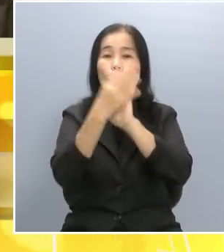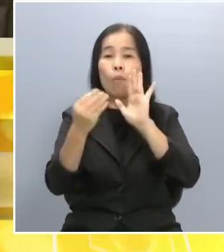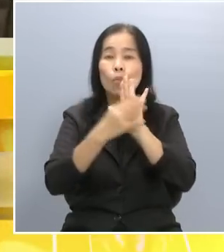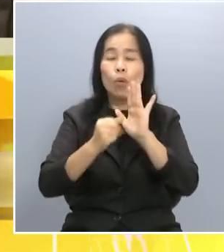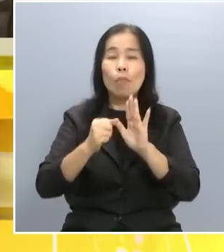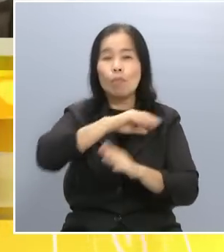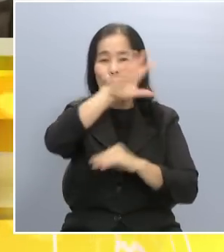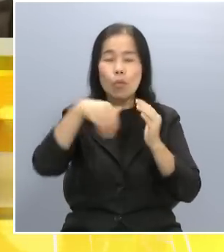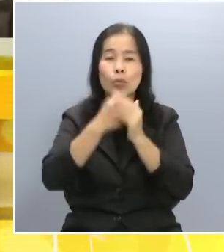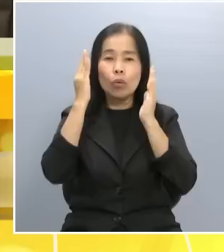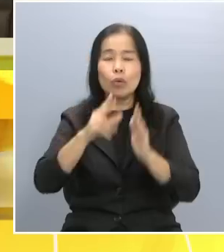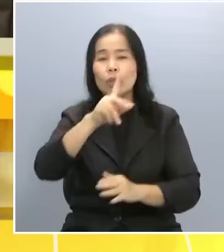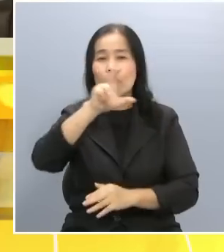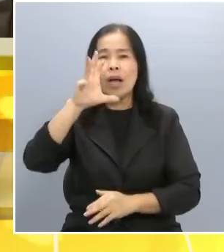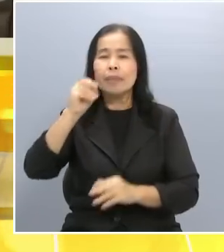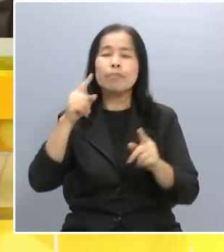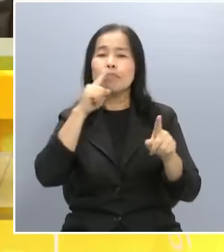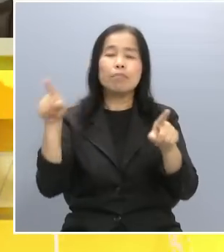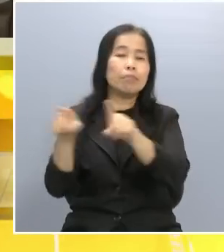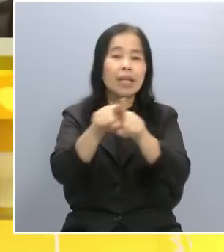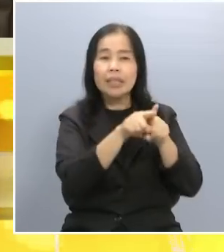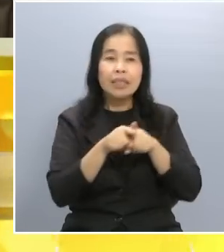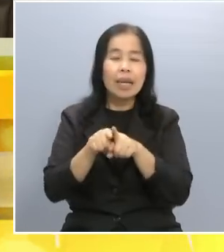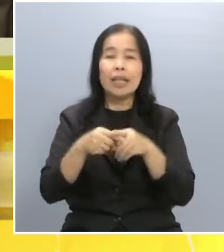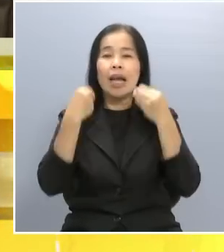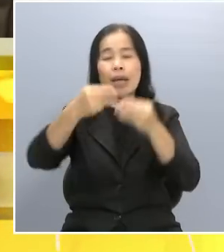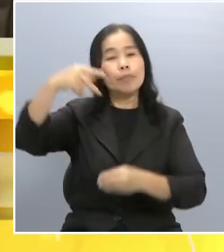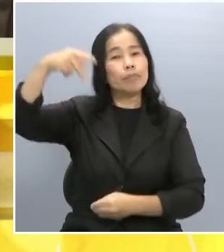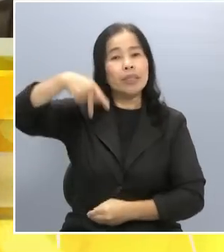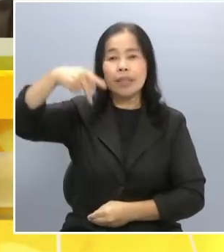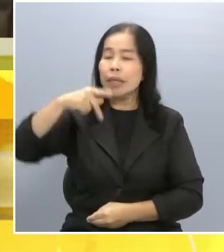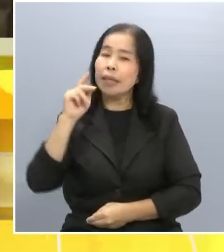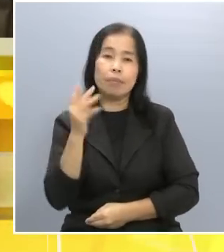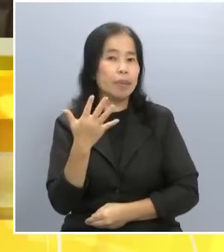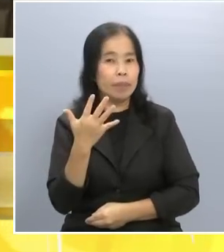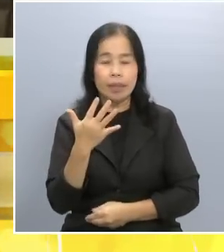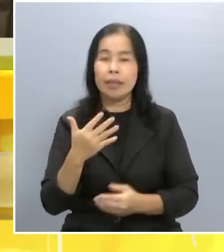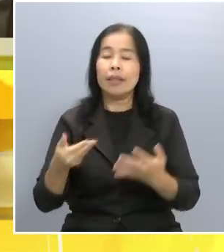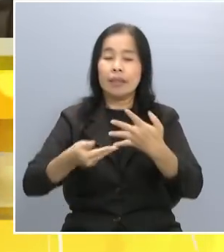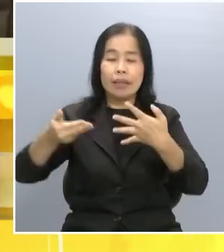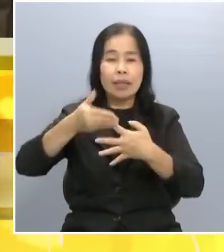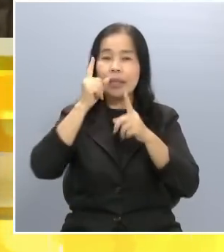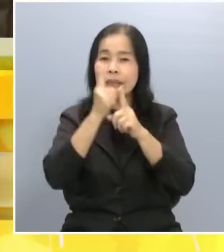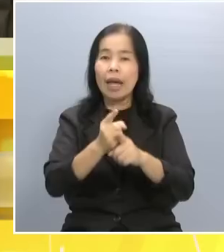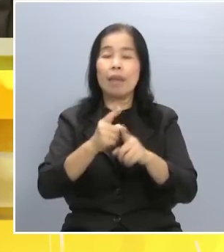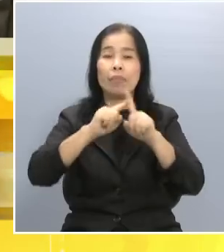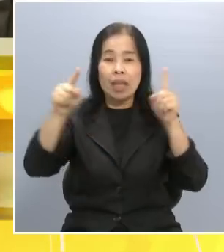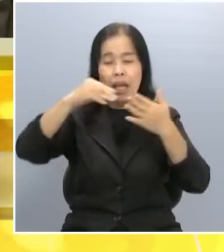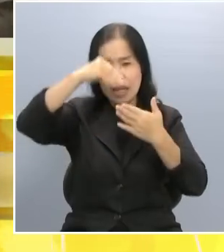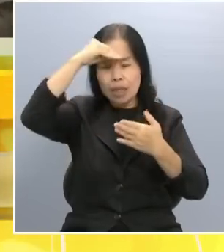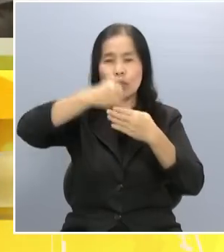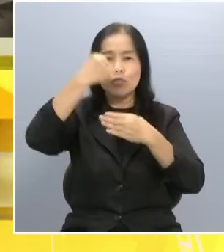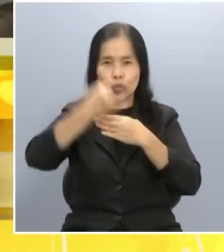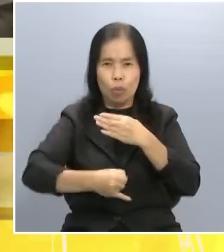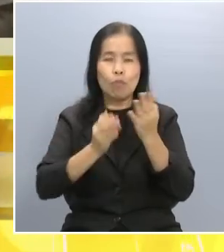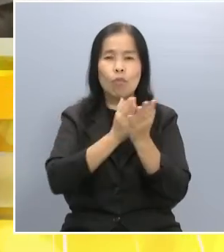ก็ใช้หลักเกณฑ์แบบนี้เหมือนกันหมดไม่มีใครได้รับอภิสิทธิ์ที่ว่าจะได้ยศเร็วกว่าใครทั้งสิ้นแต่คุณวุฒิยอมรับนิเทศศาสตร์